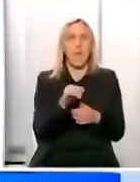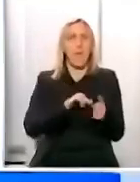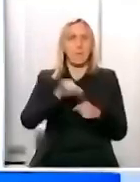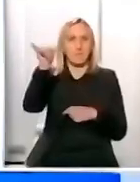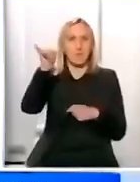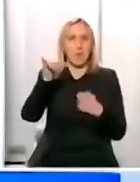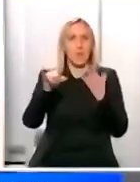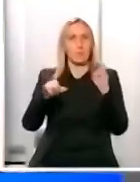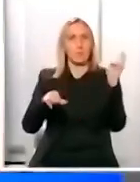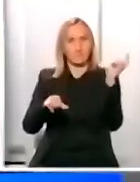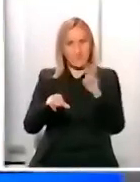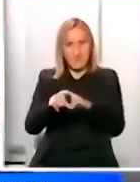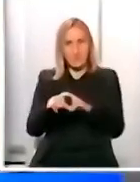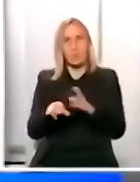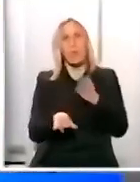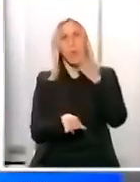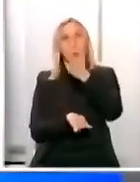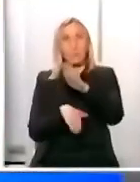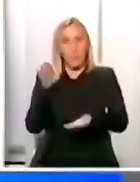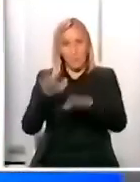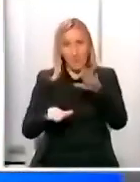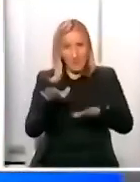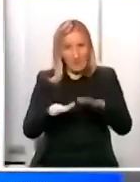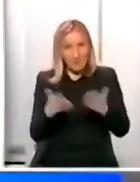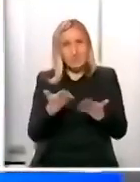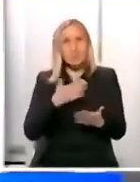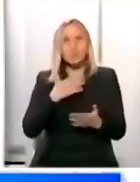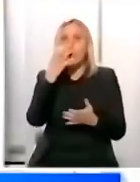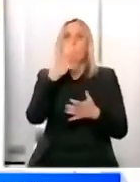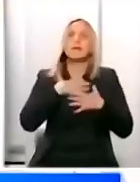Srbijin avion lepo sednem, odem tamo gde mi imamo